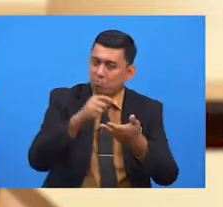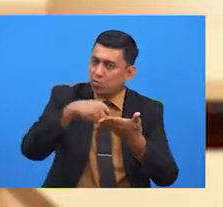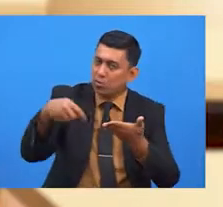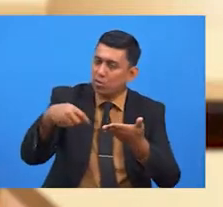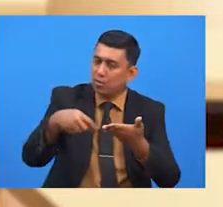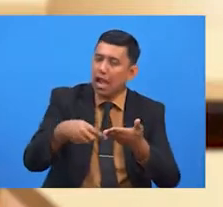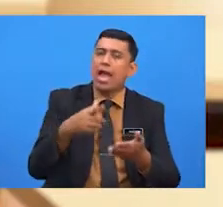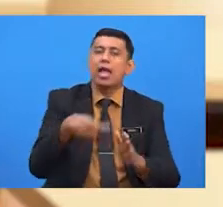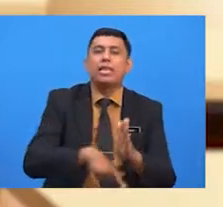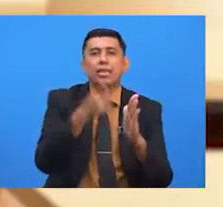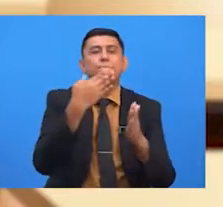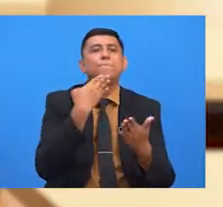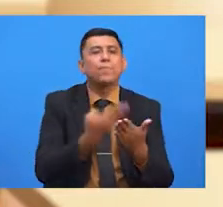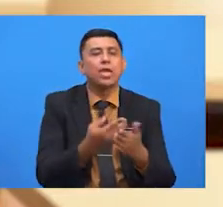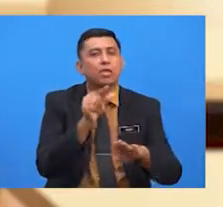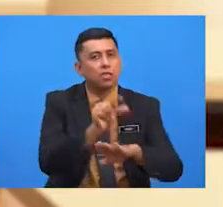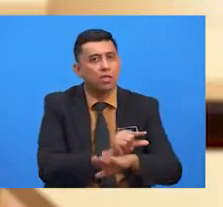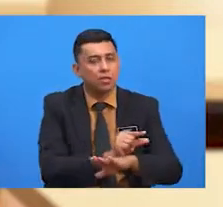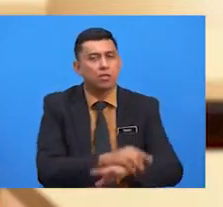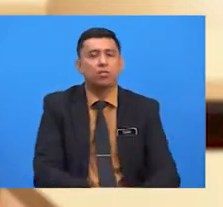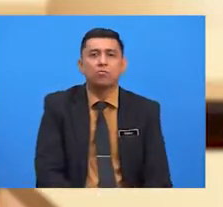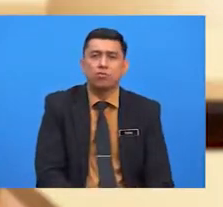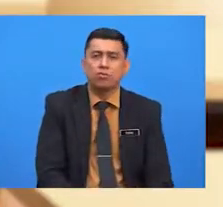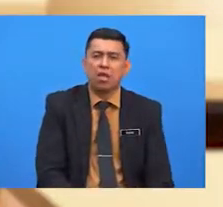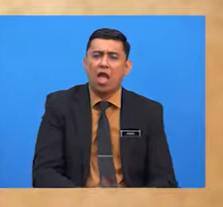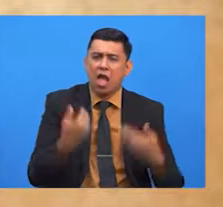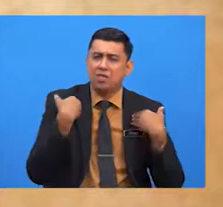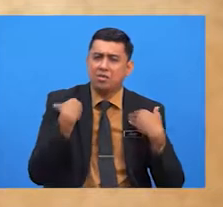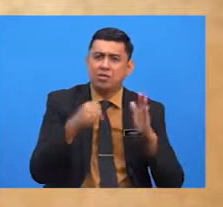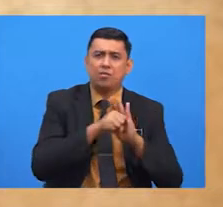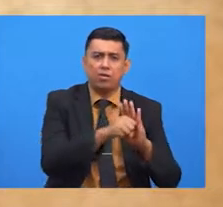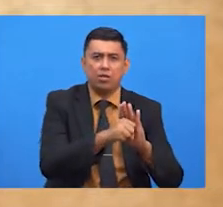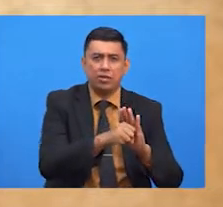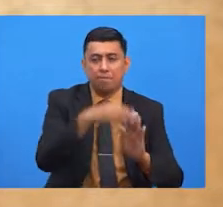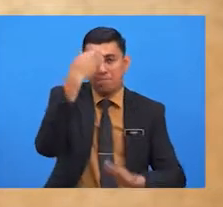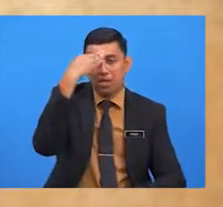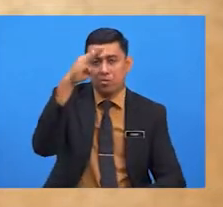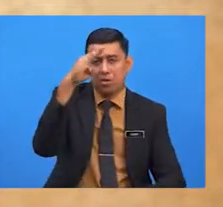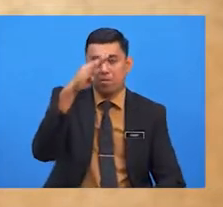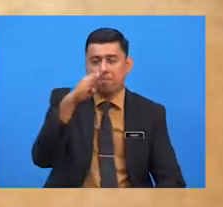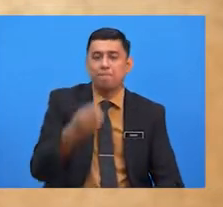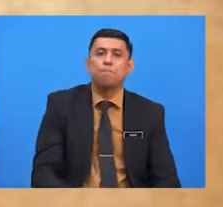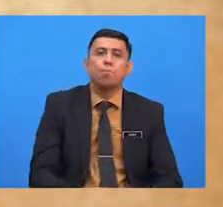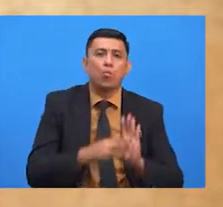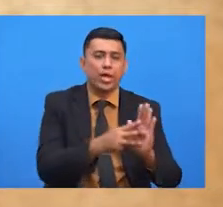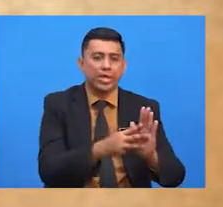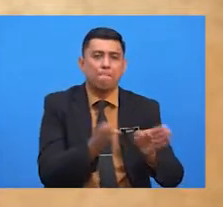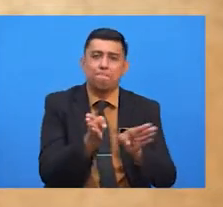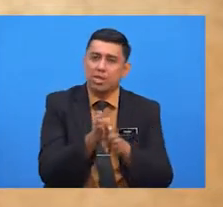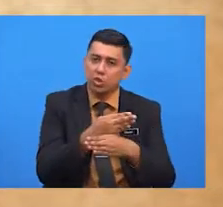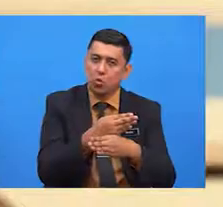lebih baik dengan menggunakan abstrak simbol bagi mewakili pelbagai bentuk